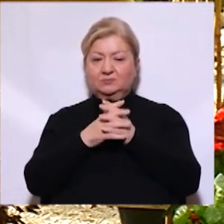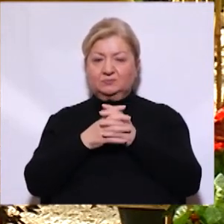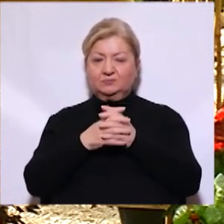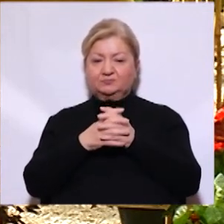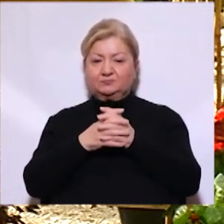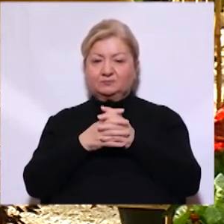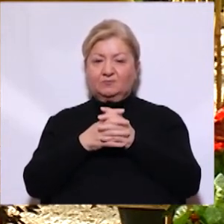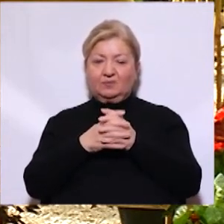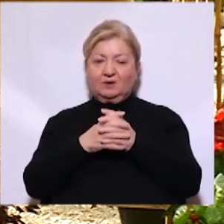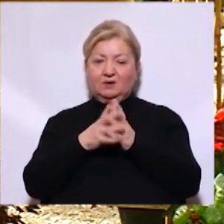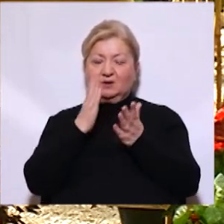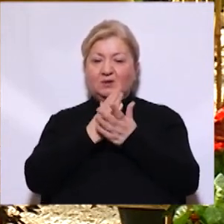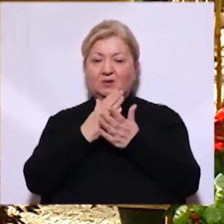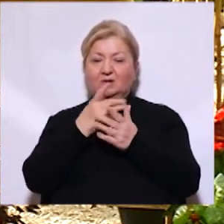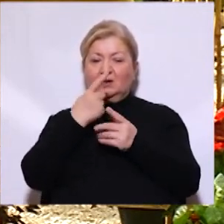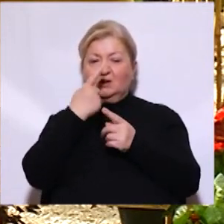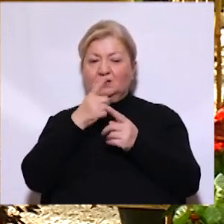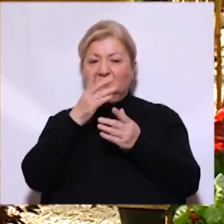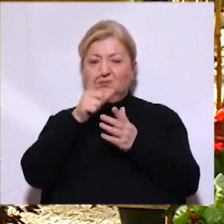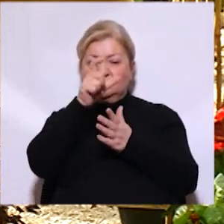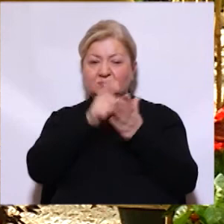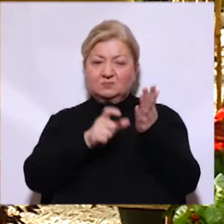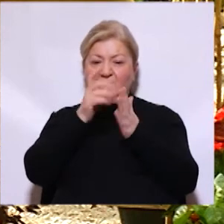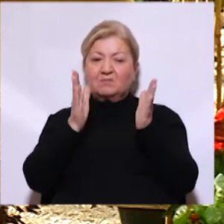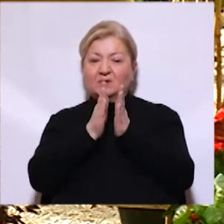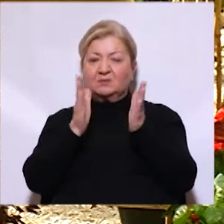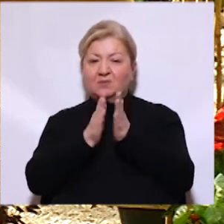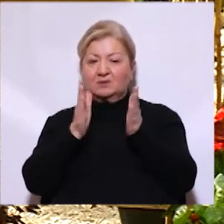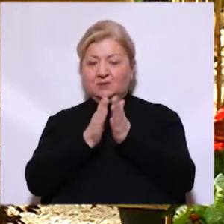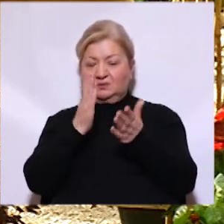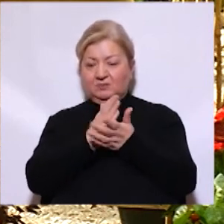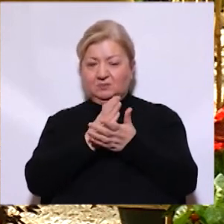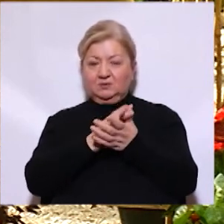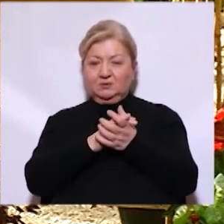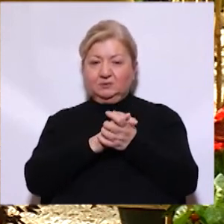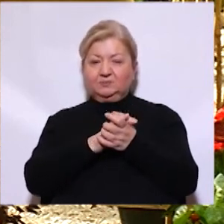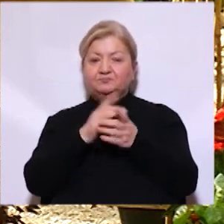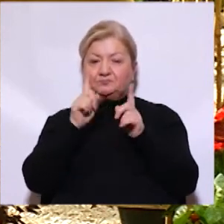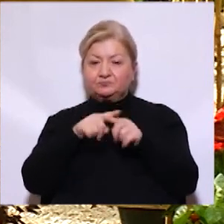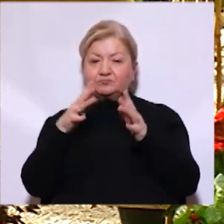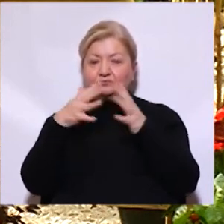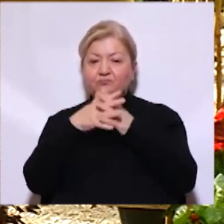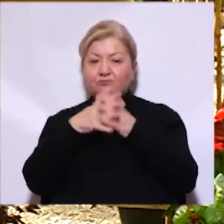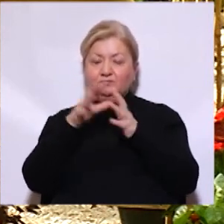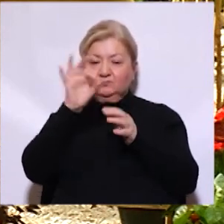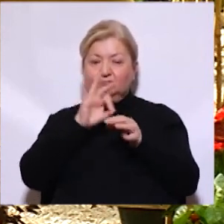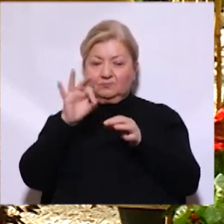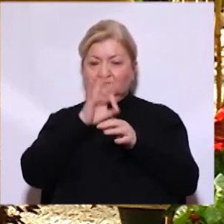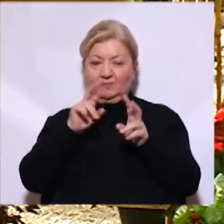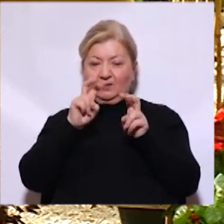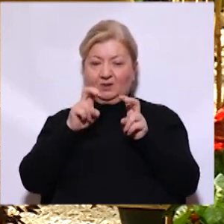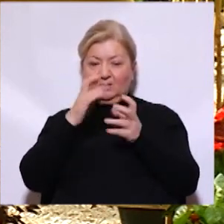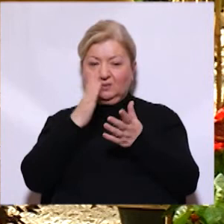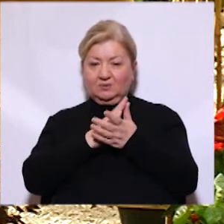ისტორიას დაახლოებით ერთ გვერდამდე ეთმობა, ამიტომ ესეც საკმაოდ პატარა ის არის ციგნი, ხო? ისევ ომის თემატიკა